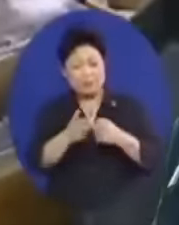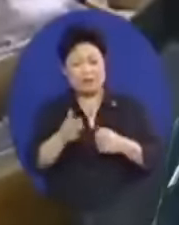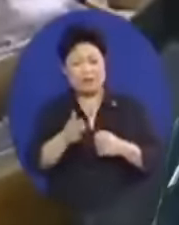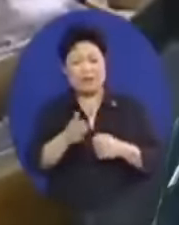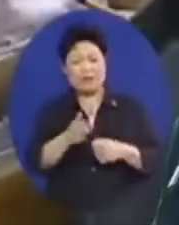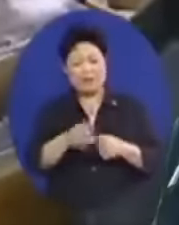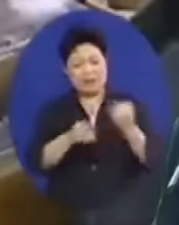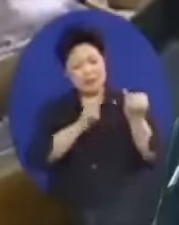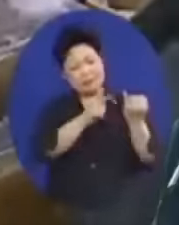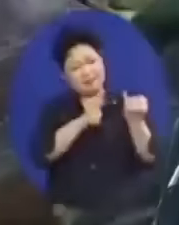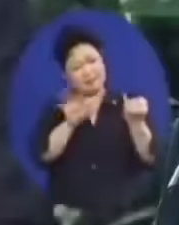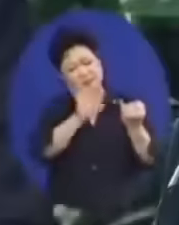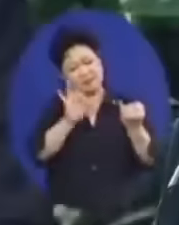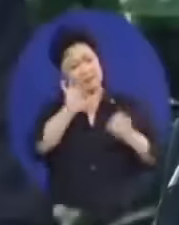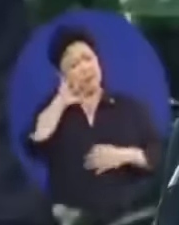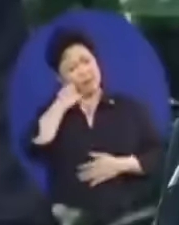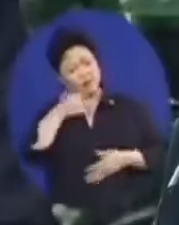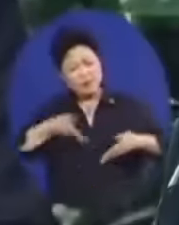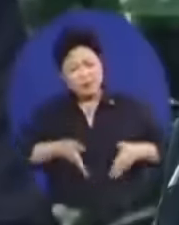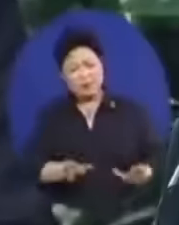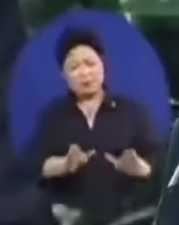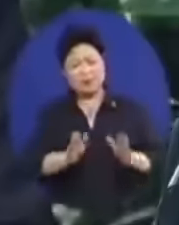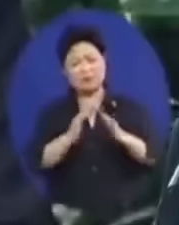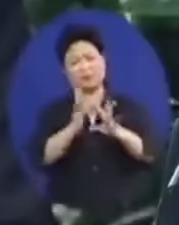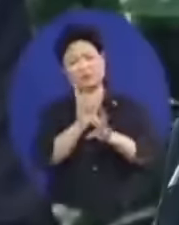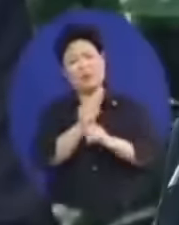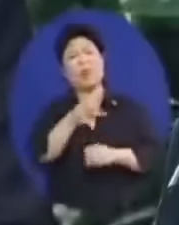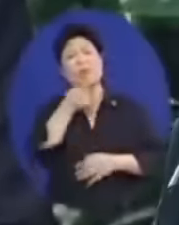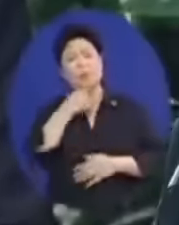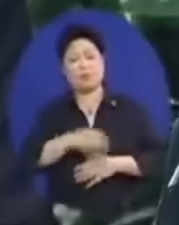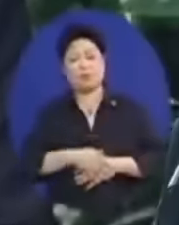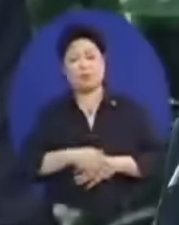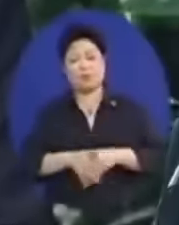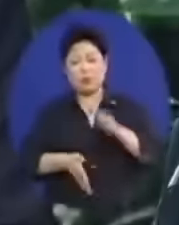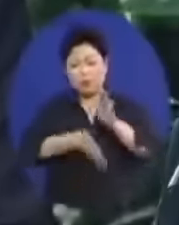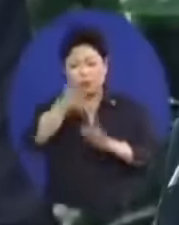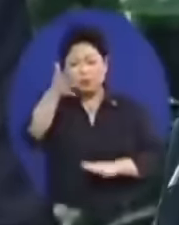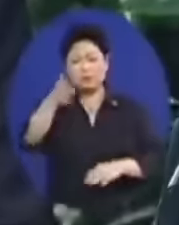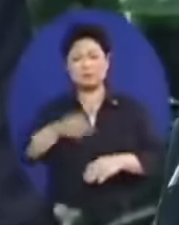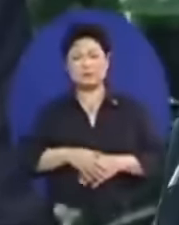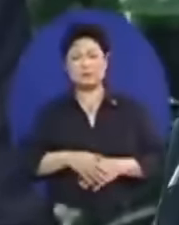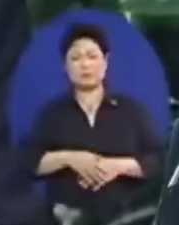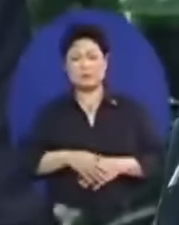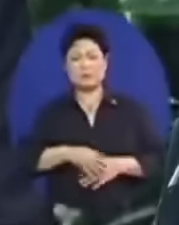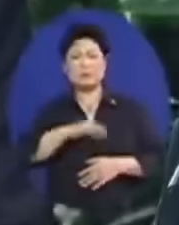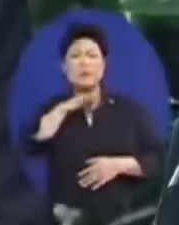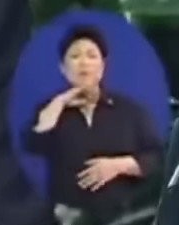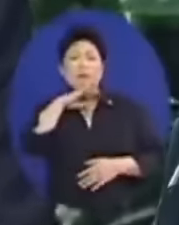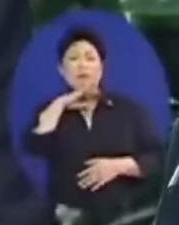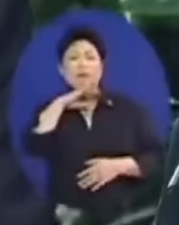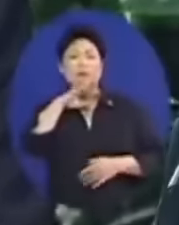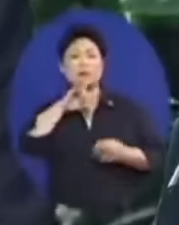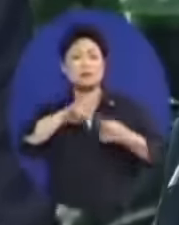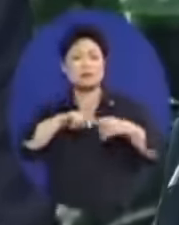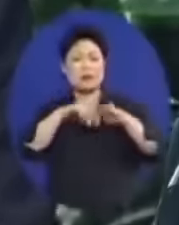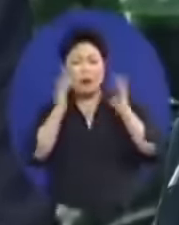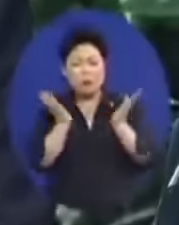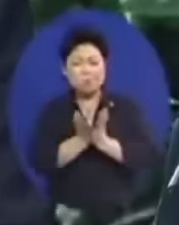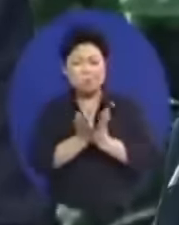찾겠는데 태어난 번지수도 도시도 연대도 아무것도